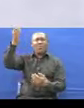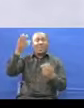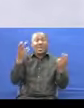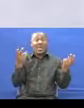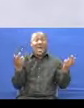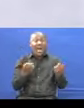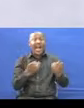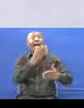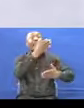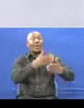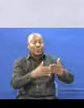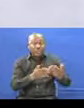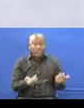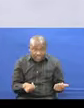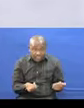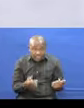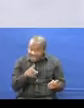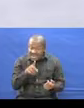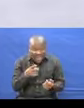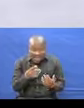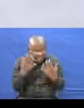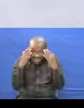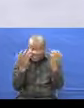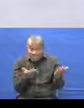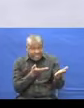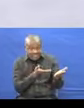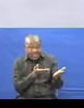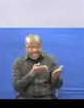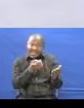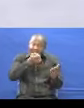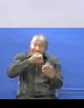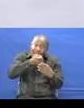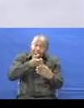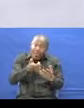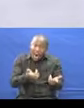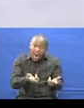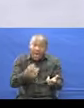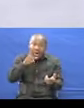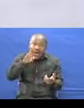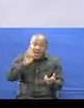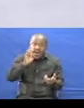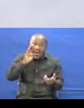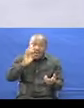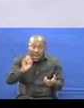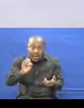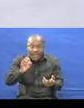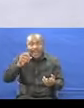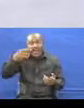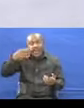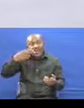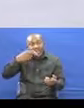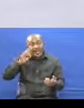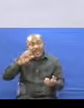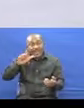nusu? Kama robo, nani ajui robo? Kama theluthi, nani ajui theluthi? Kama robo